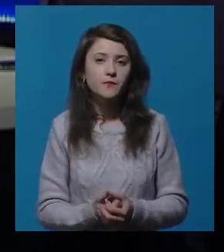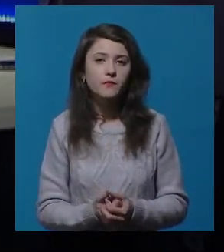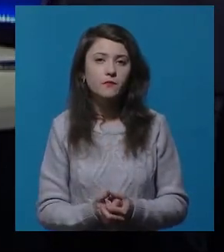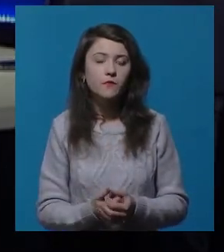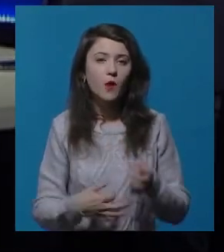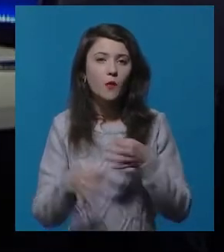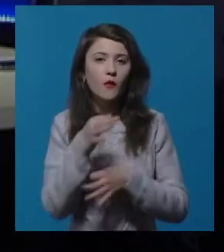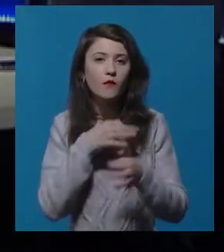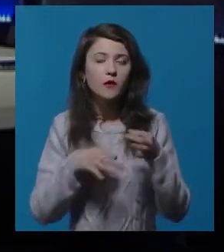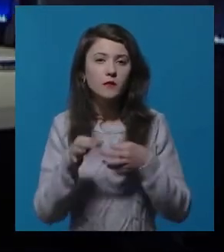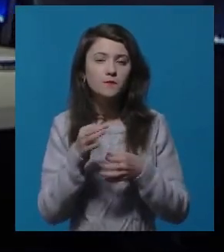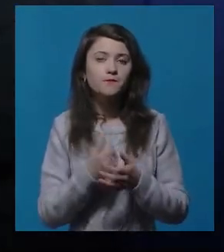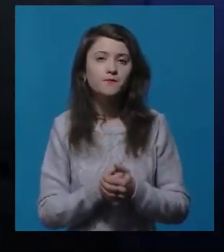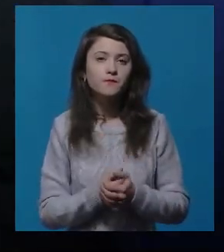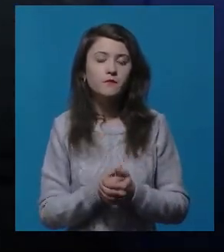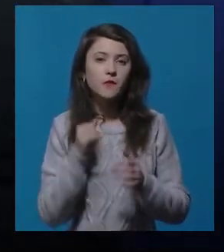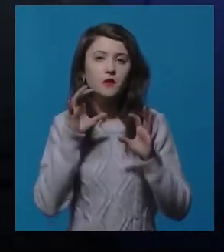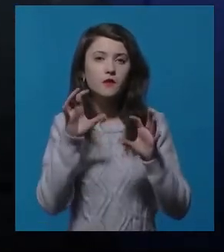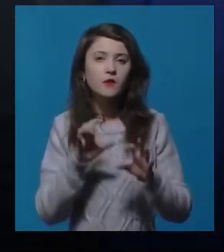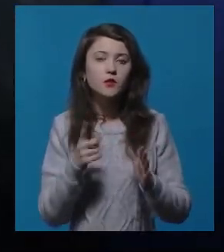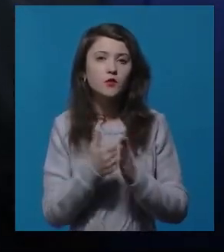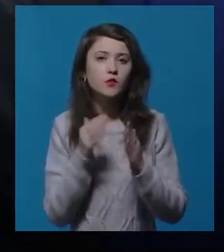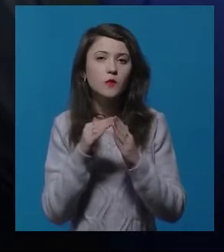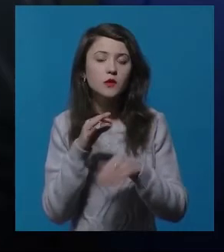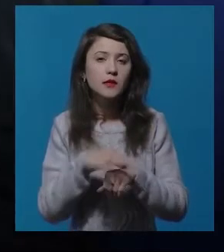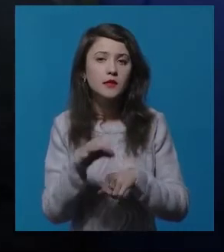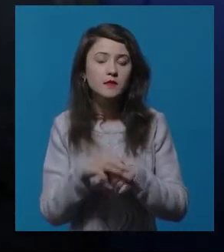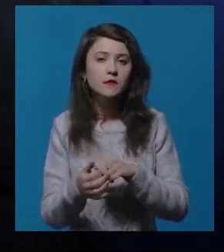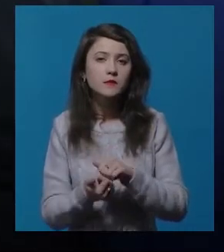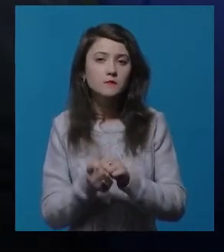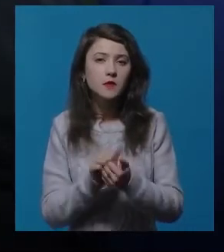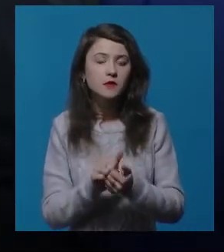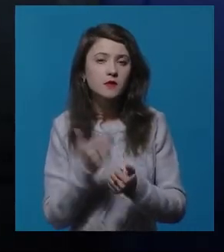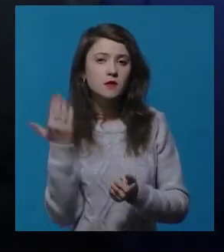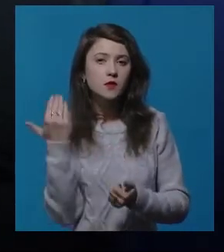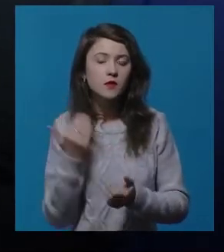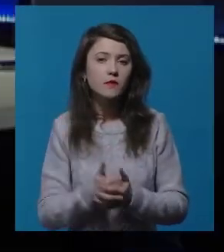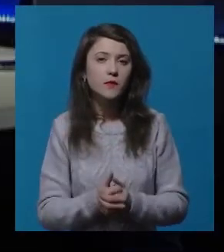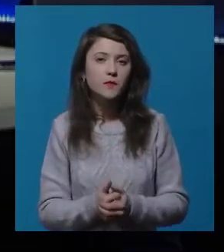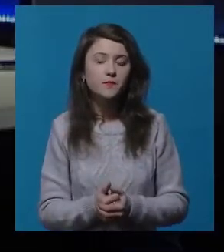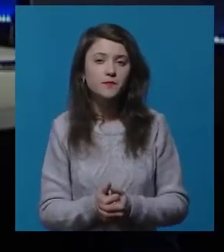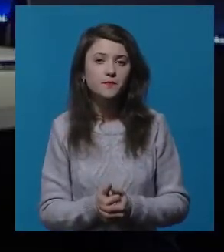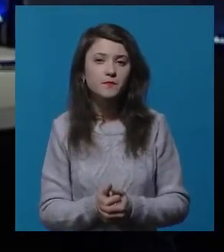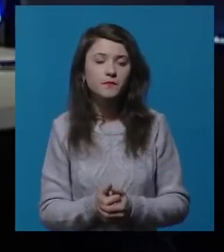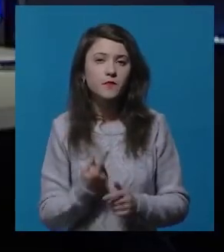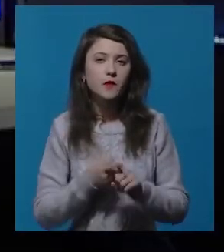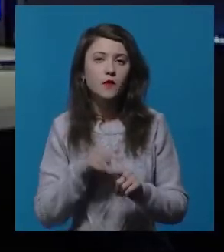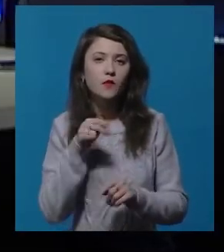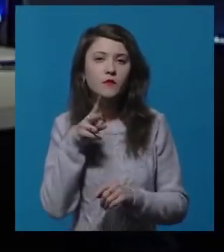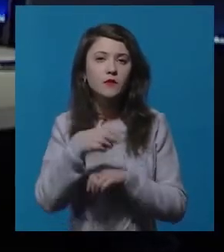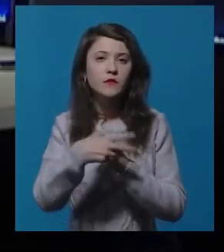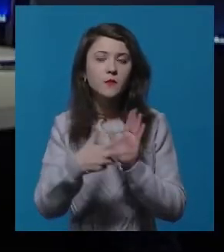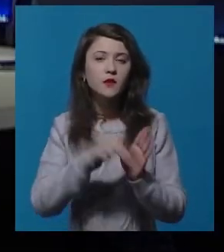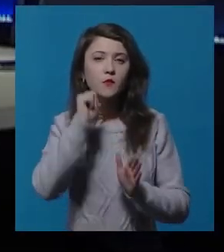обговорити із з усім суспільством. Це законодавство щодо домашнього насильства нещодавно змінилося, так? Це в 2018 році